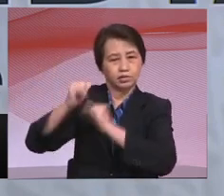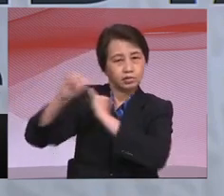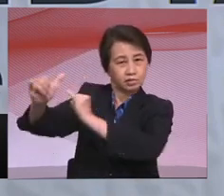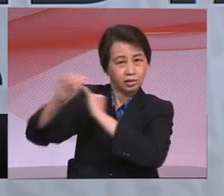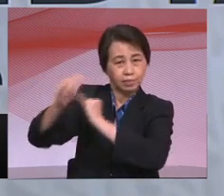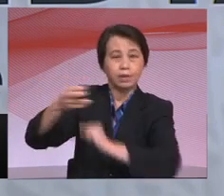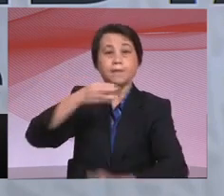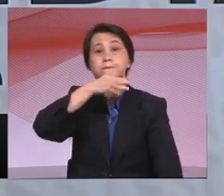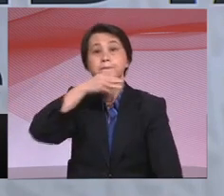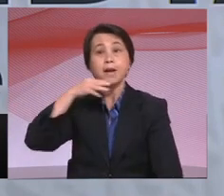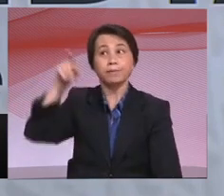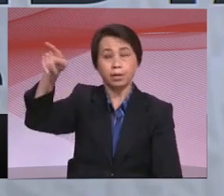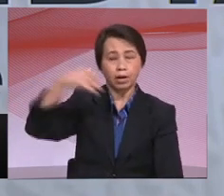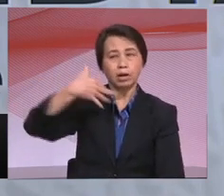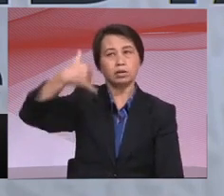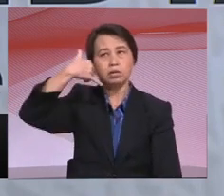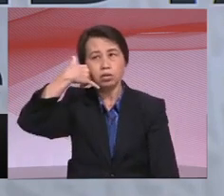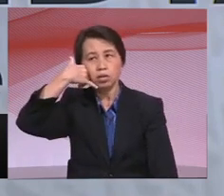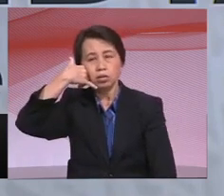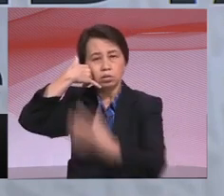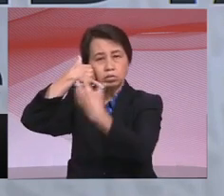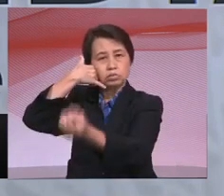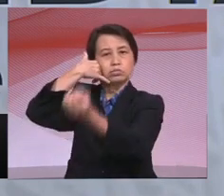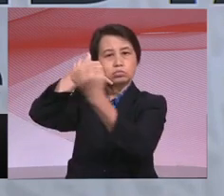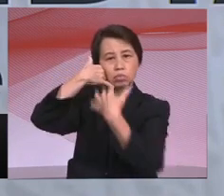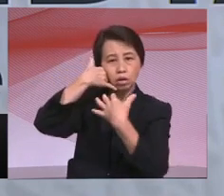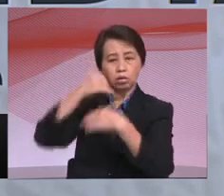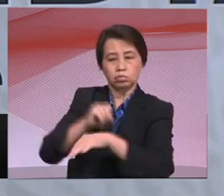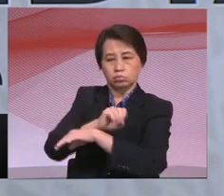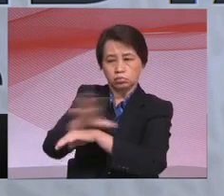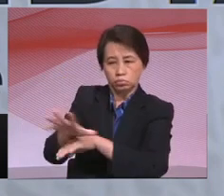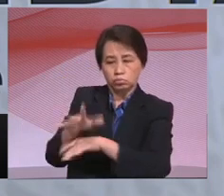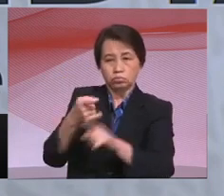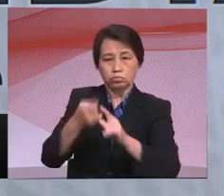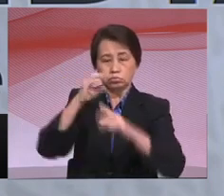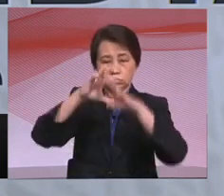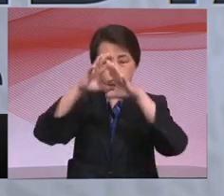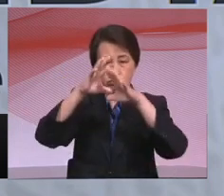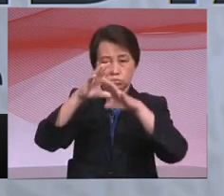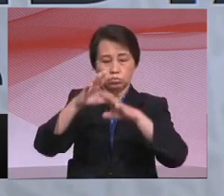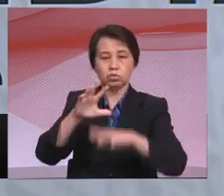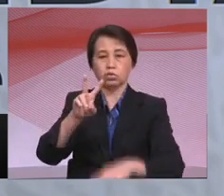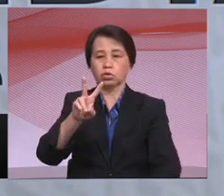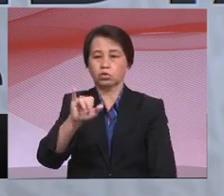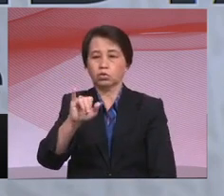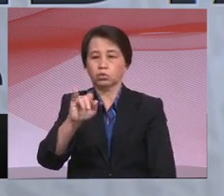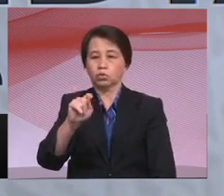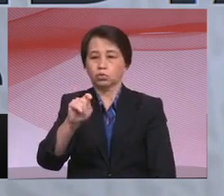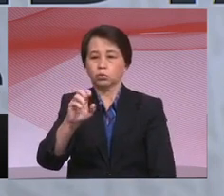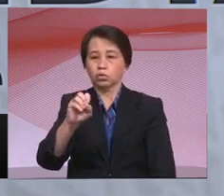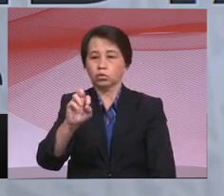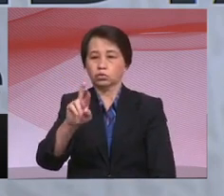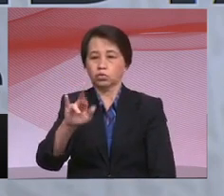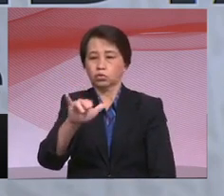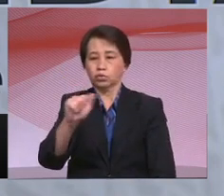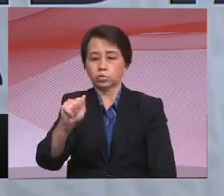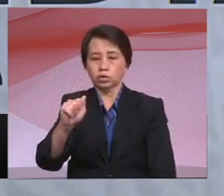dan saya dimaklumkan kes-kes yang jangkitan di seluruh Victoria adalah